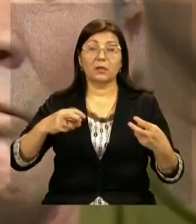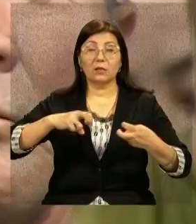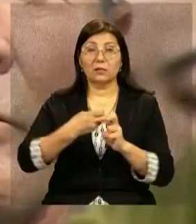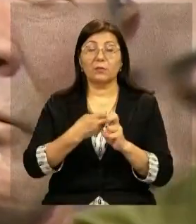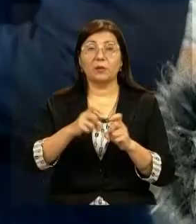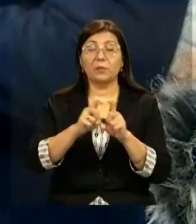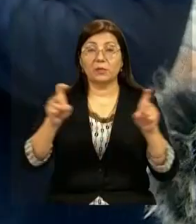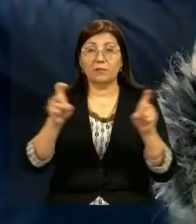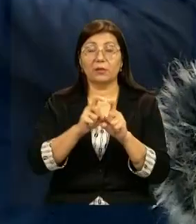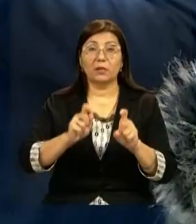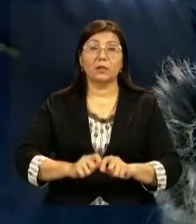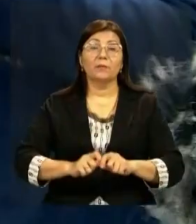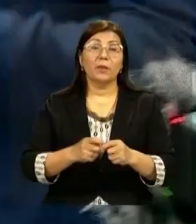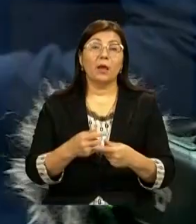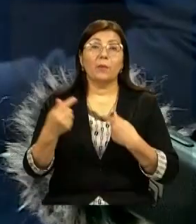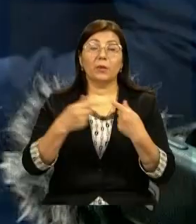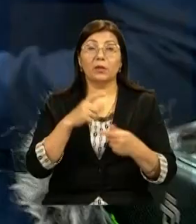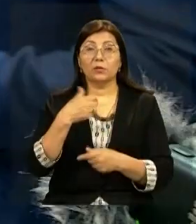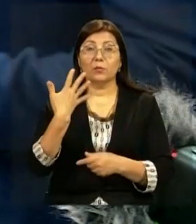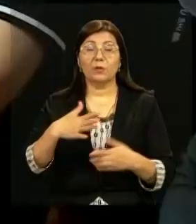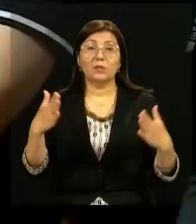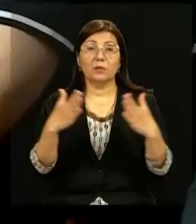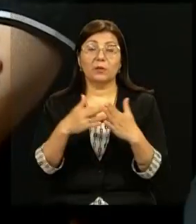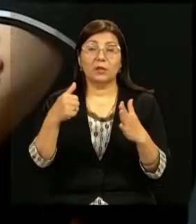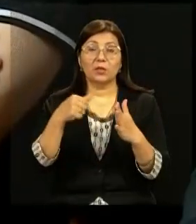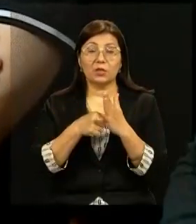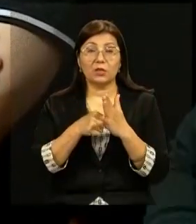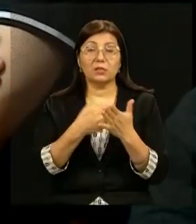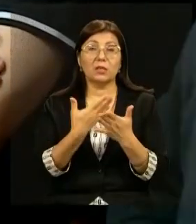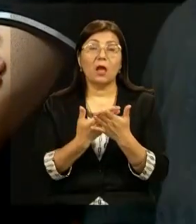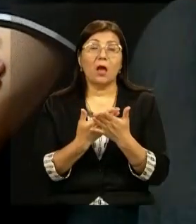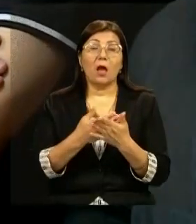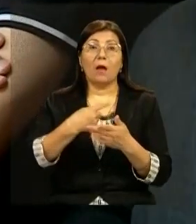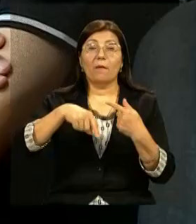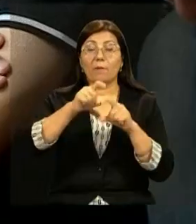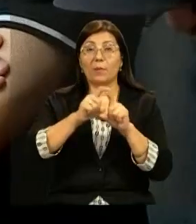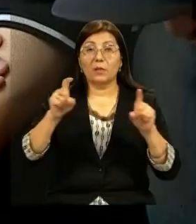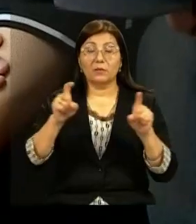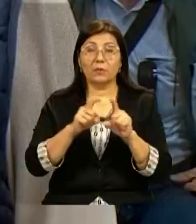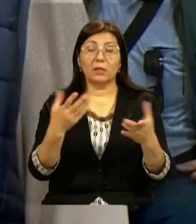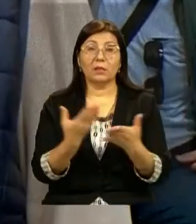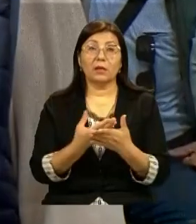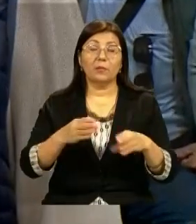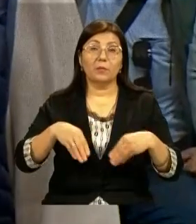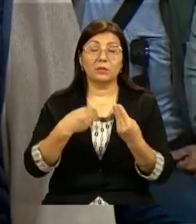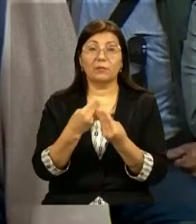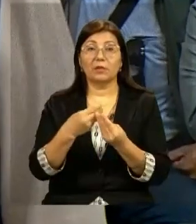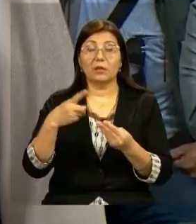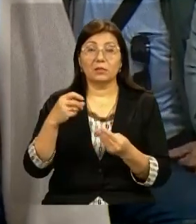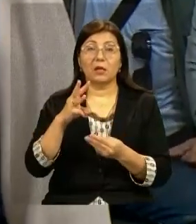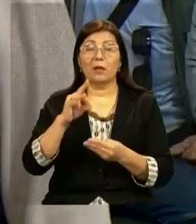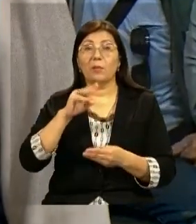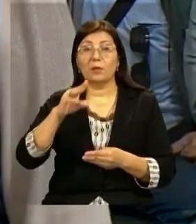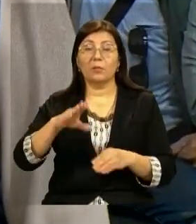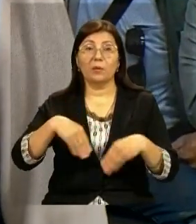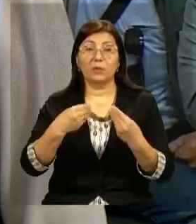имущество. Отметьте, в районе от паводка пострадало 152 дома, 6 коммерческих и 8 социальных объектов. По единовременной выплате в размере 100 МРП